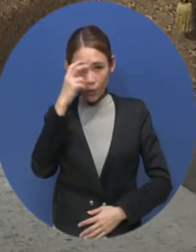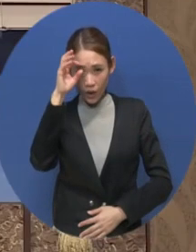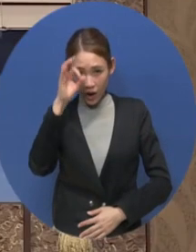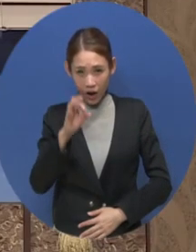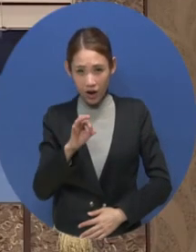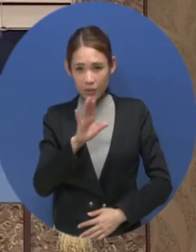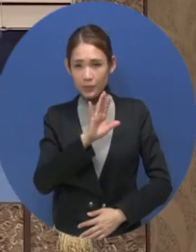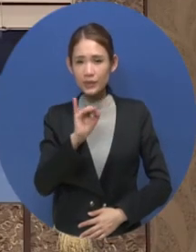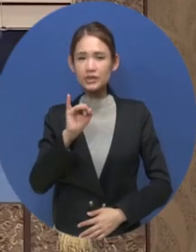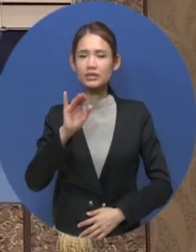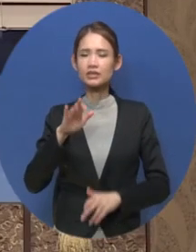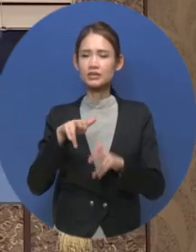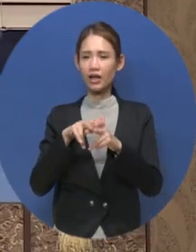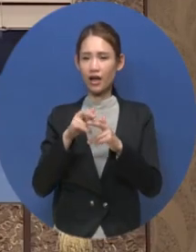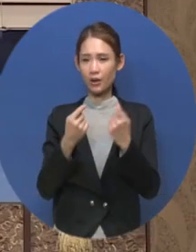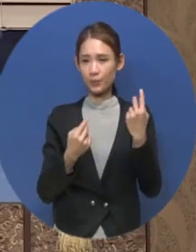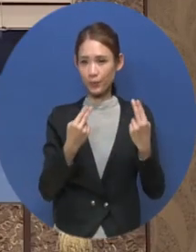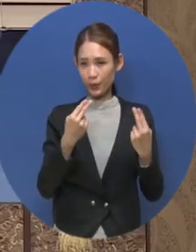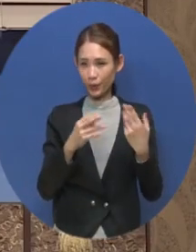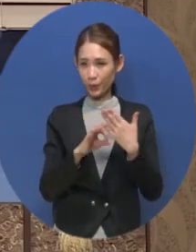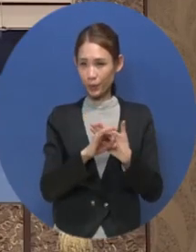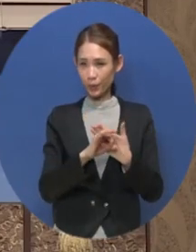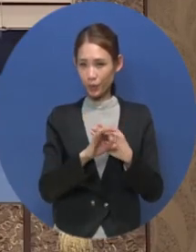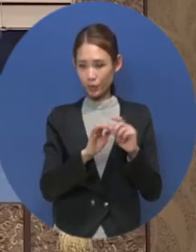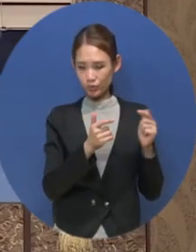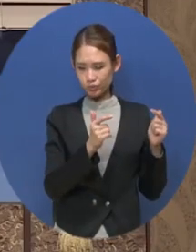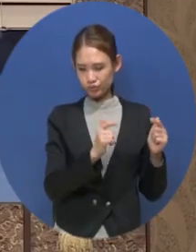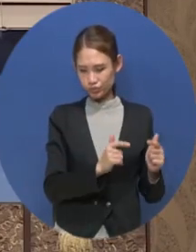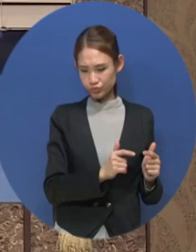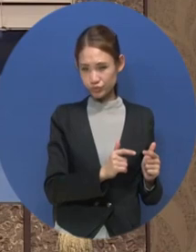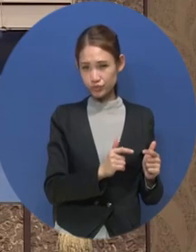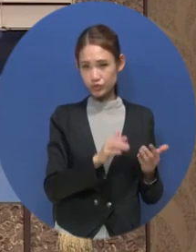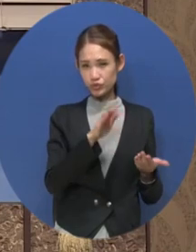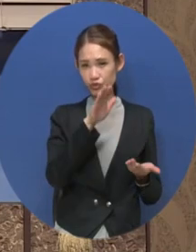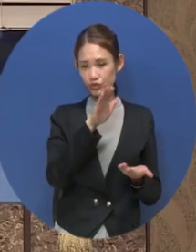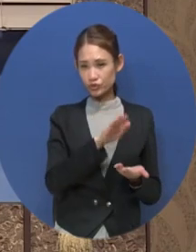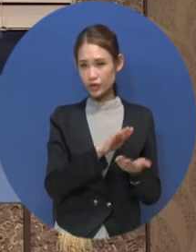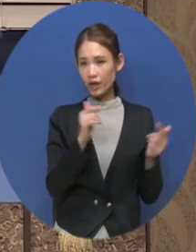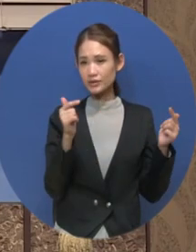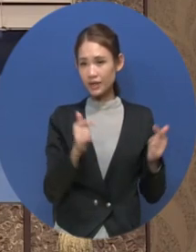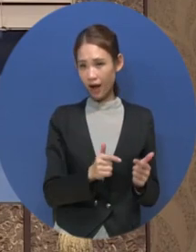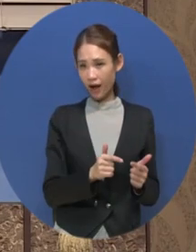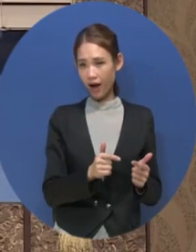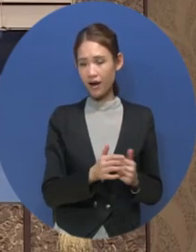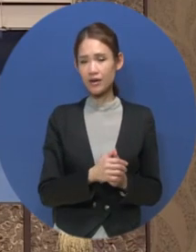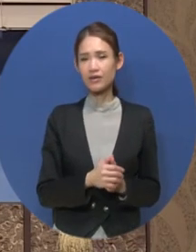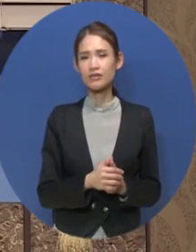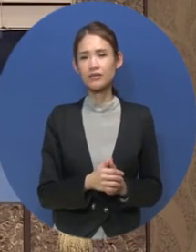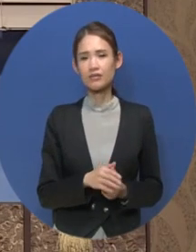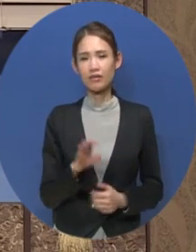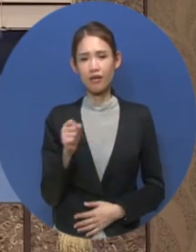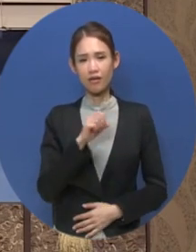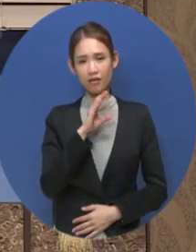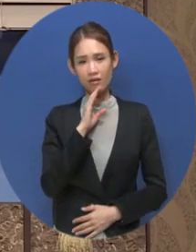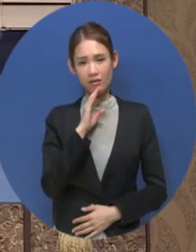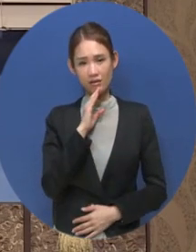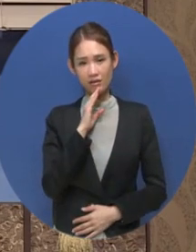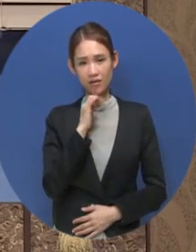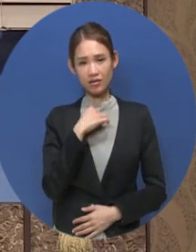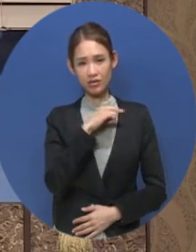비해서 훨씬 저희가 줄어든 폭이 네. 작습니다. 아, 정말요? 예, 그나마 이제